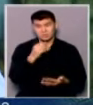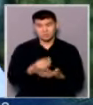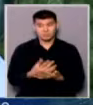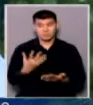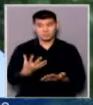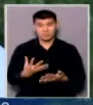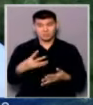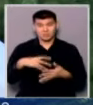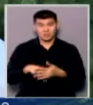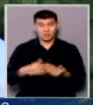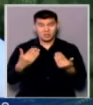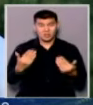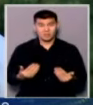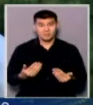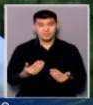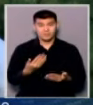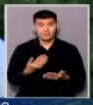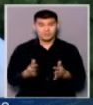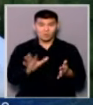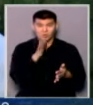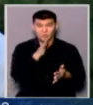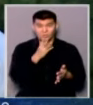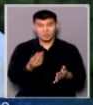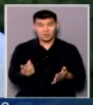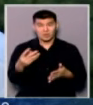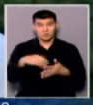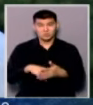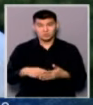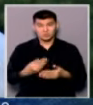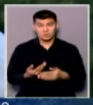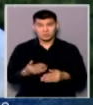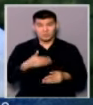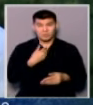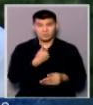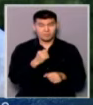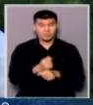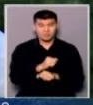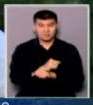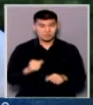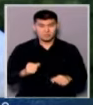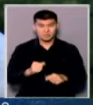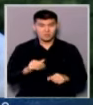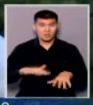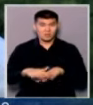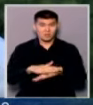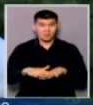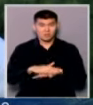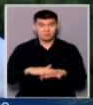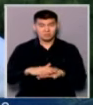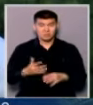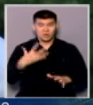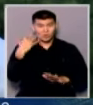қымбатшылық байқалып, бірақ енді осындай уақыт екен деп, бір уақытша пайдаланып қалайық деп нетпеңіздер, енді халықтың да жағдайын ойлау